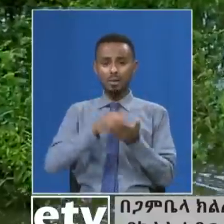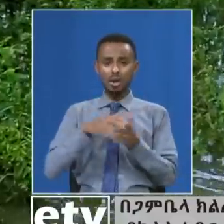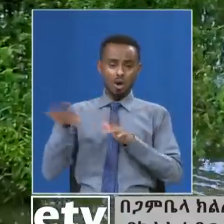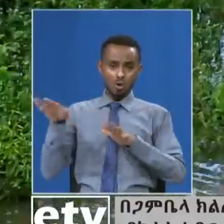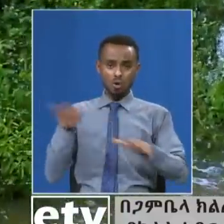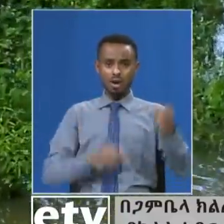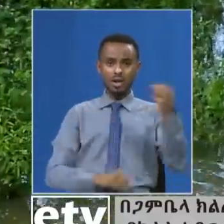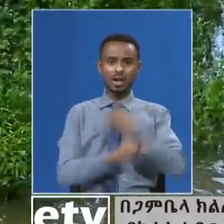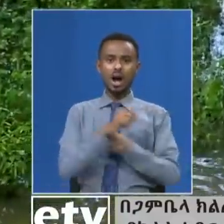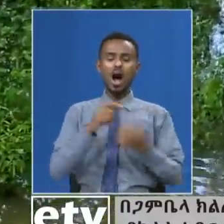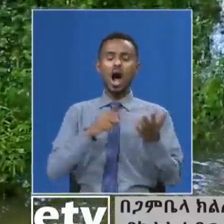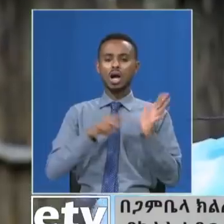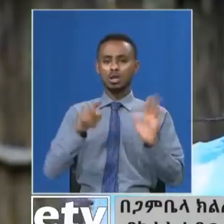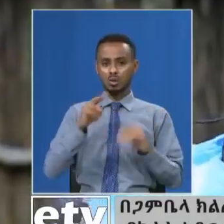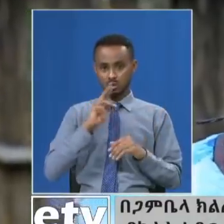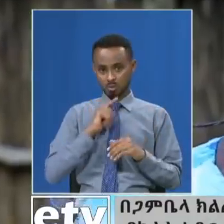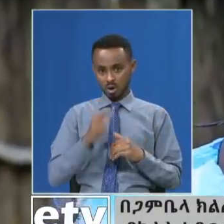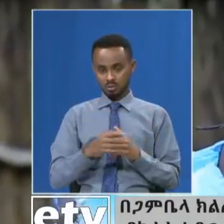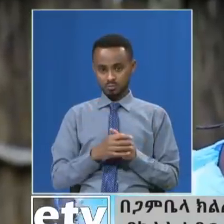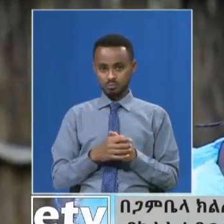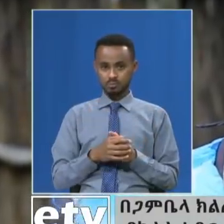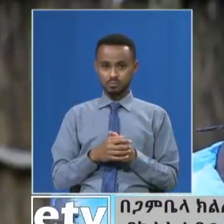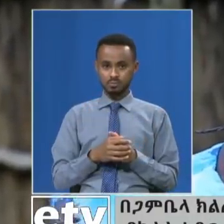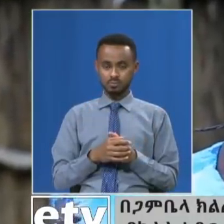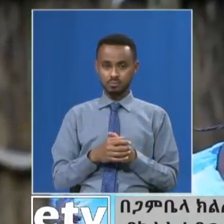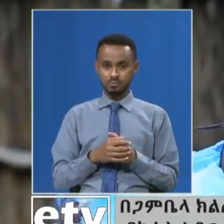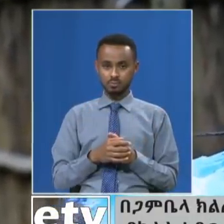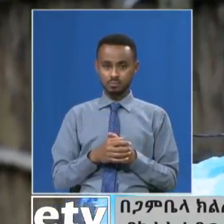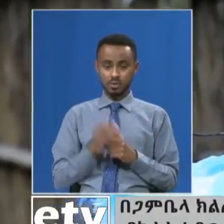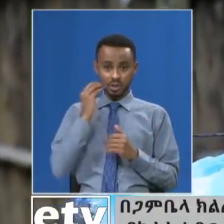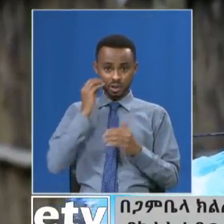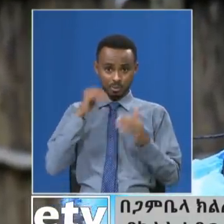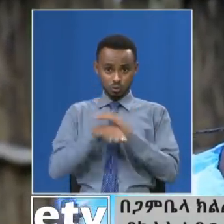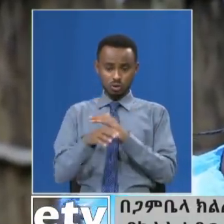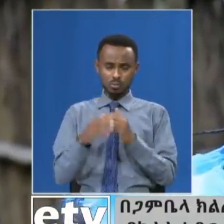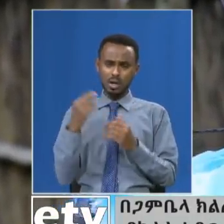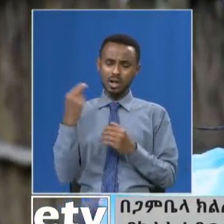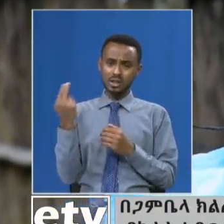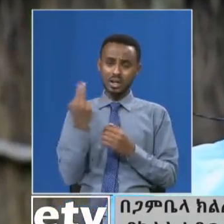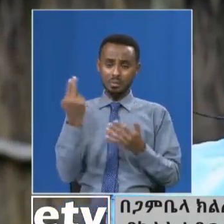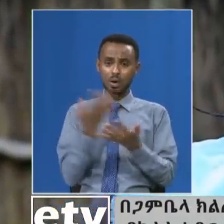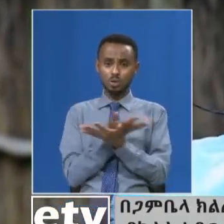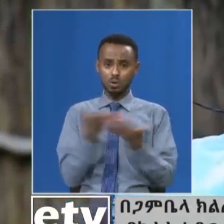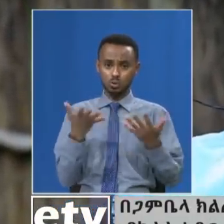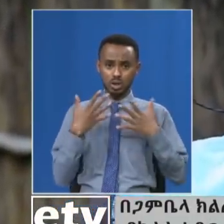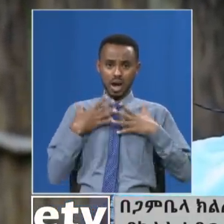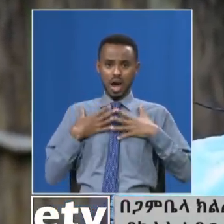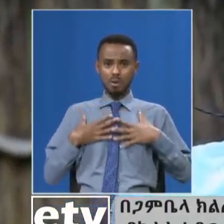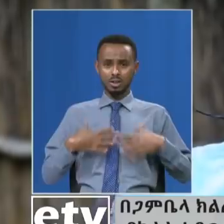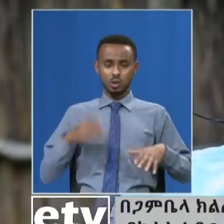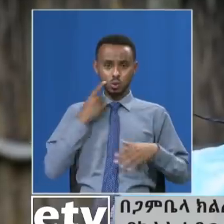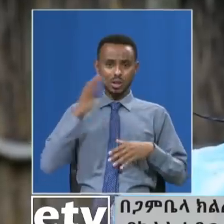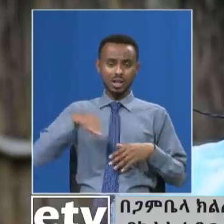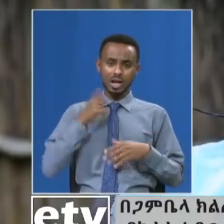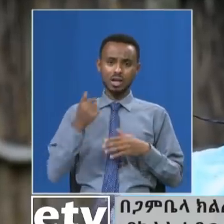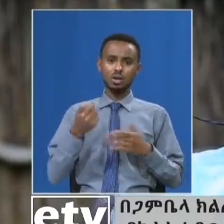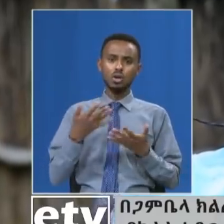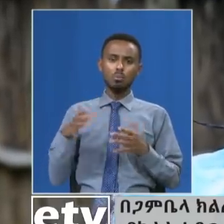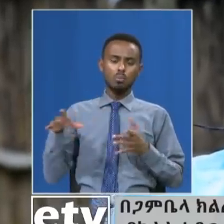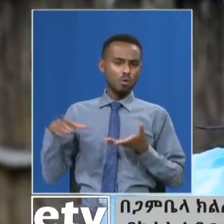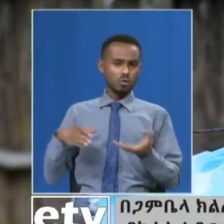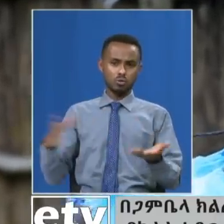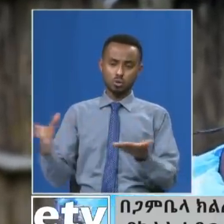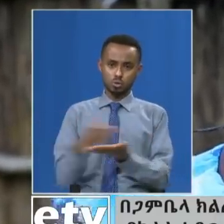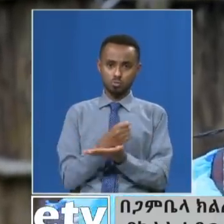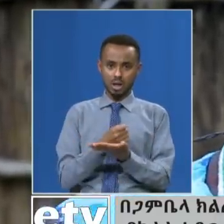ለጎርፍ አደጋ አጋልጧቸዋል። የቤት ውስጥ መገልገያ ቁሳቁሶችና አልባሳት እንኳን ሳይቀር በጎርፍ